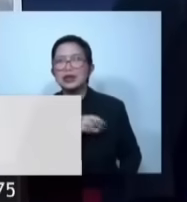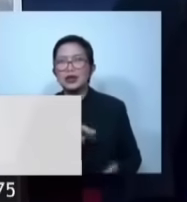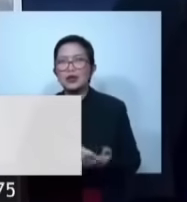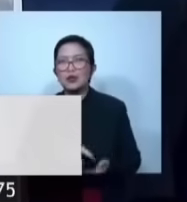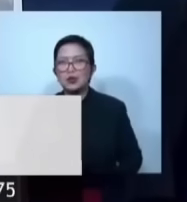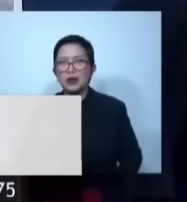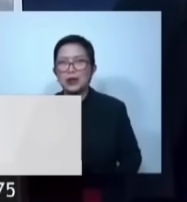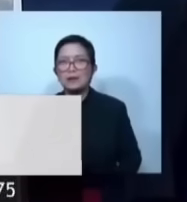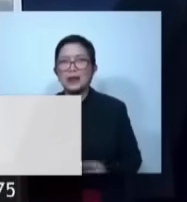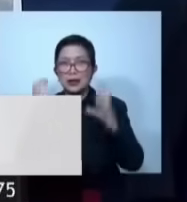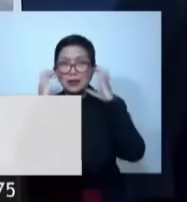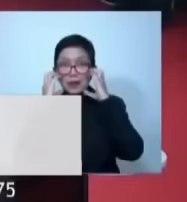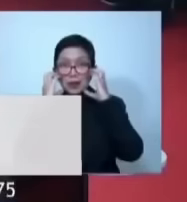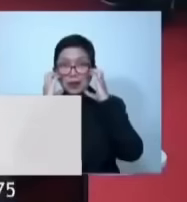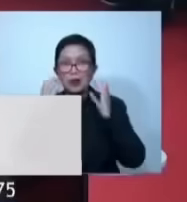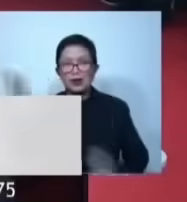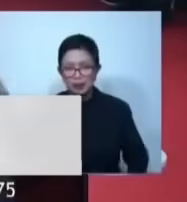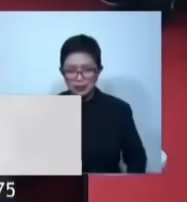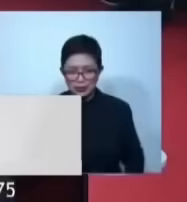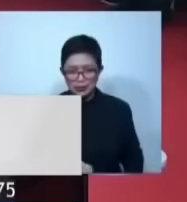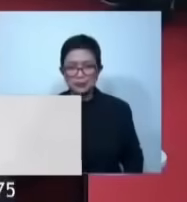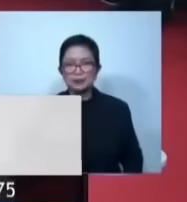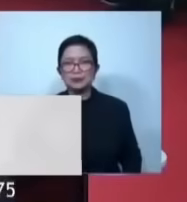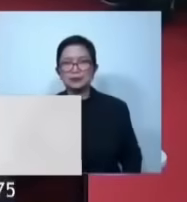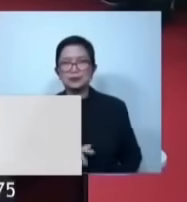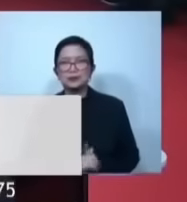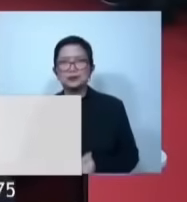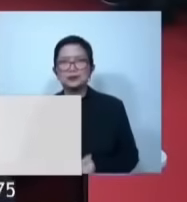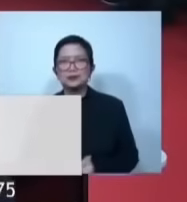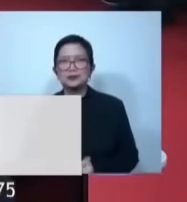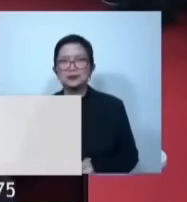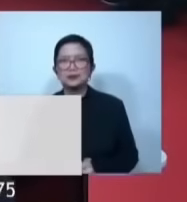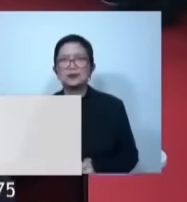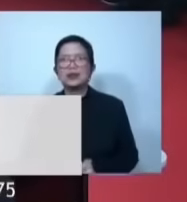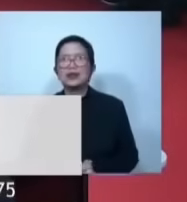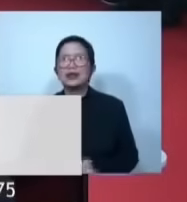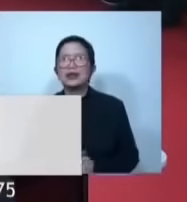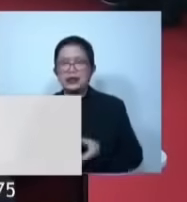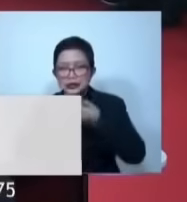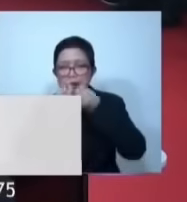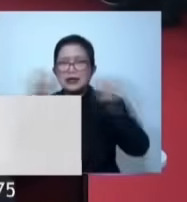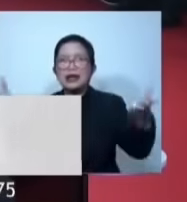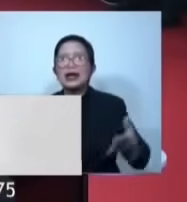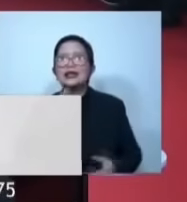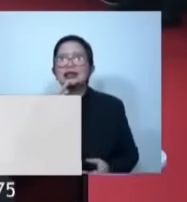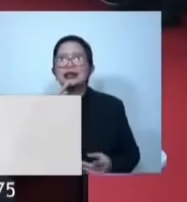Bapak Prabowo Subianto untuk maju ke atas panggung dan menyampaikan visi dan